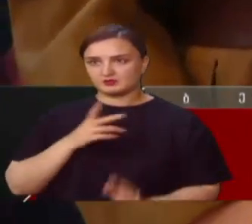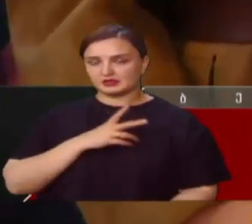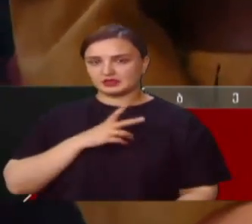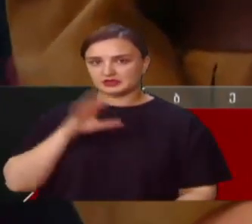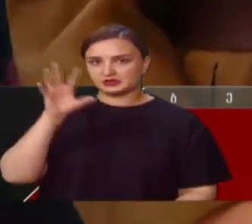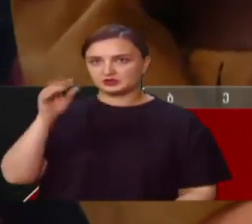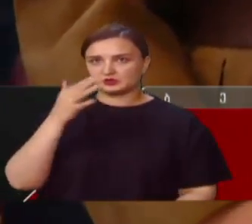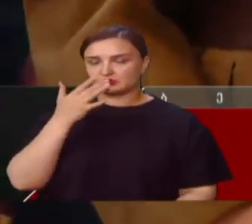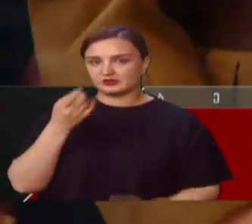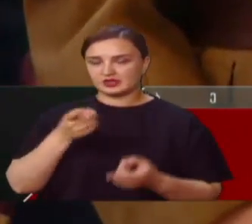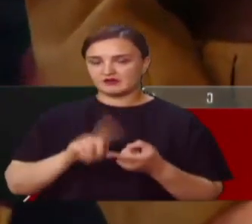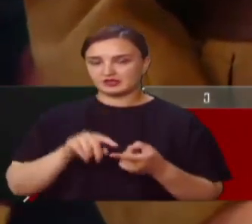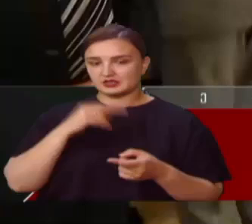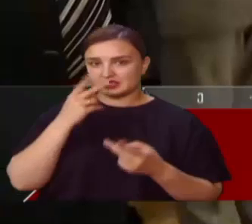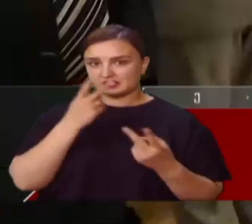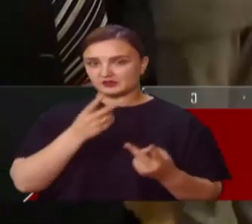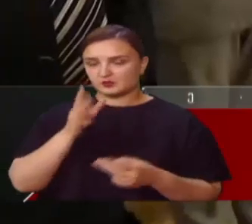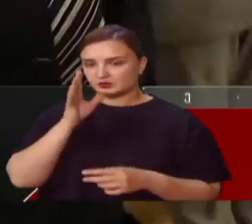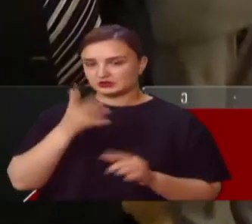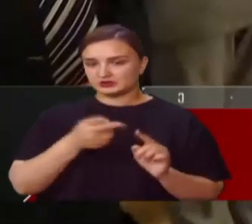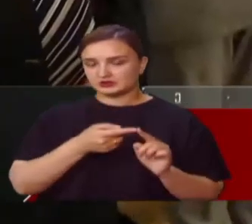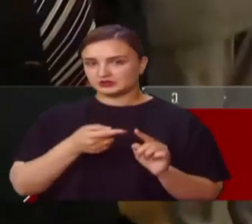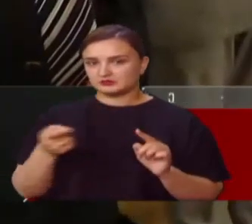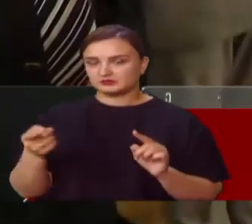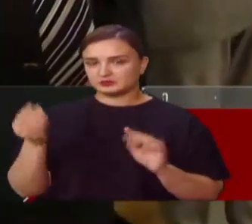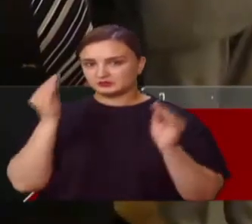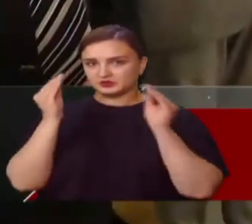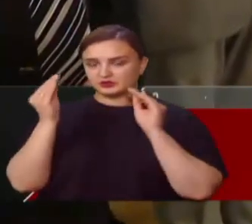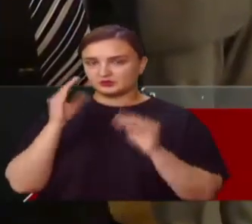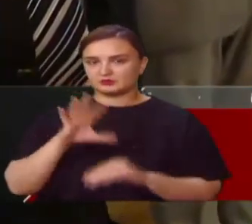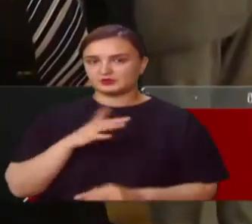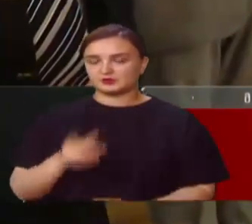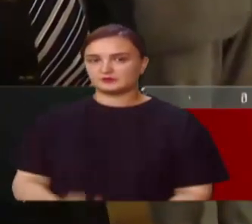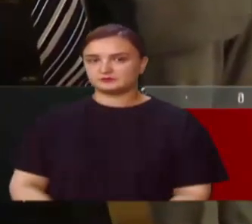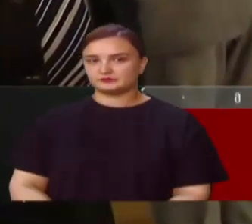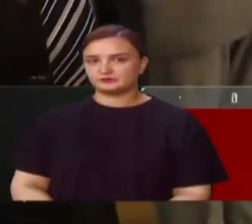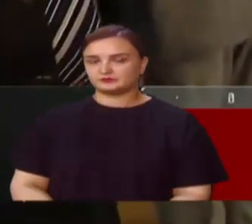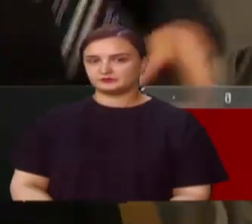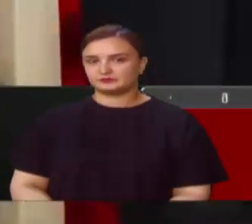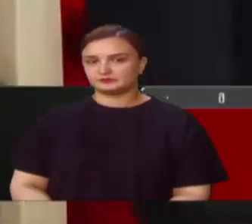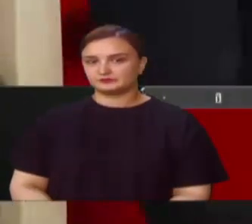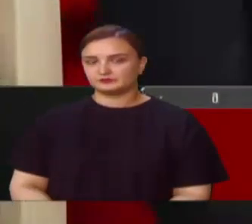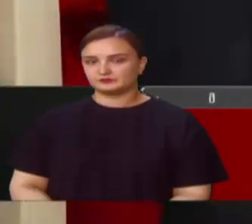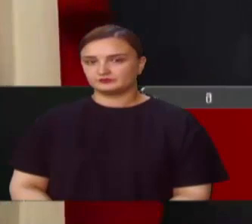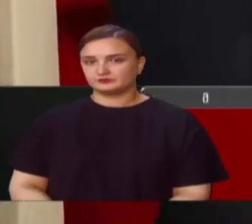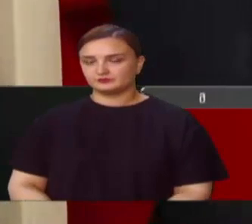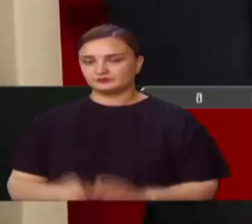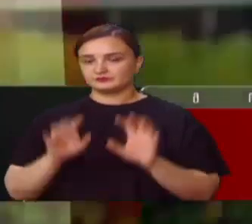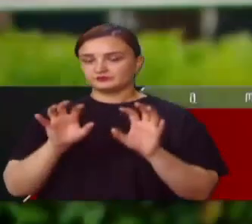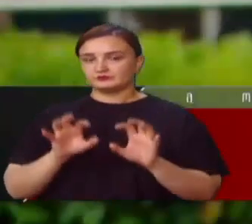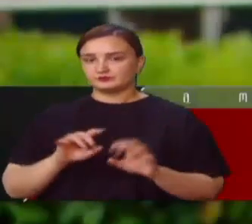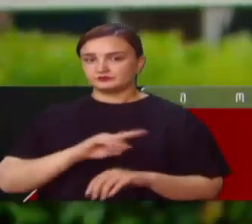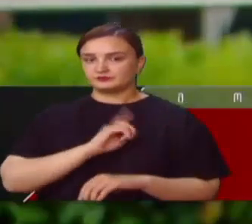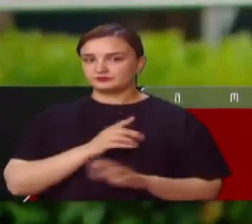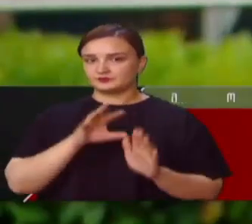ბრიტანეთში უცხოურ გავლენას ადევნებს თვალს, 5 წლის განმავლობაში იყო მსჯელობისაგან. ეს კანონი არ არის ძალაში